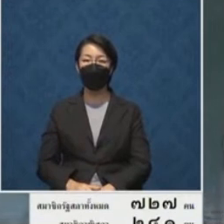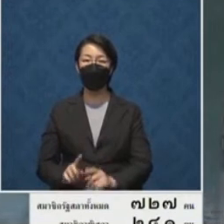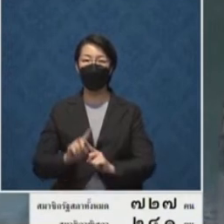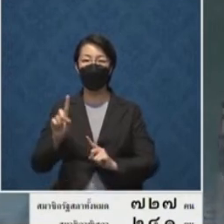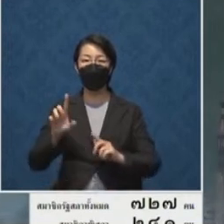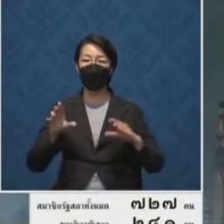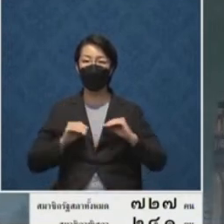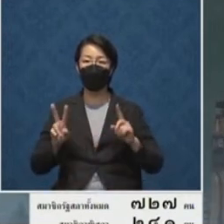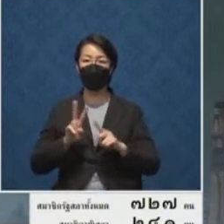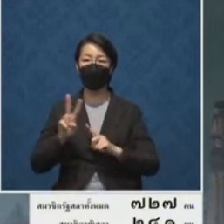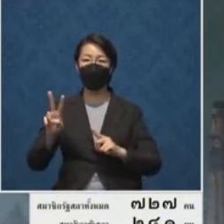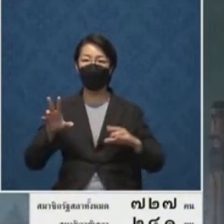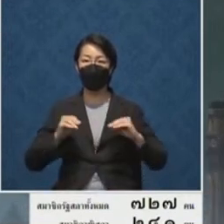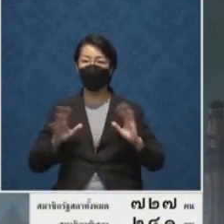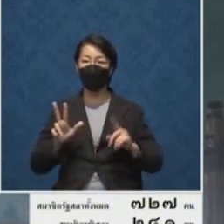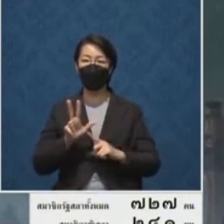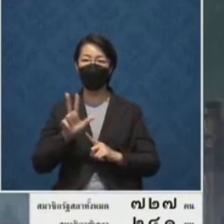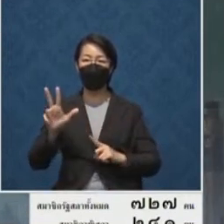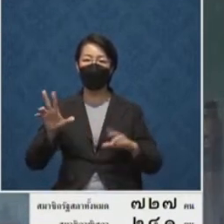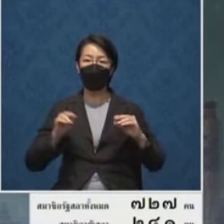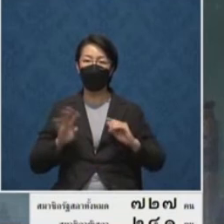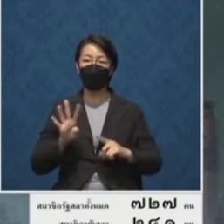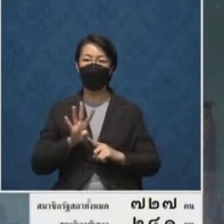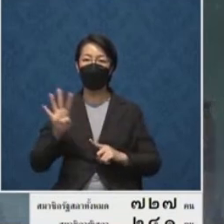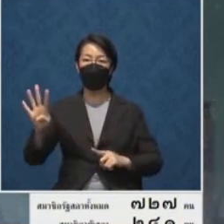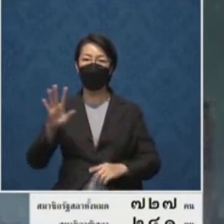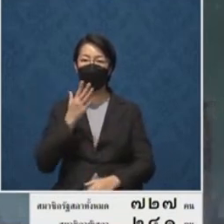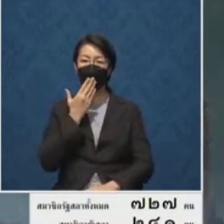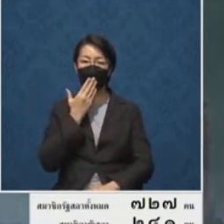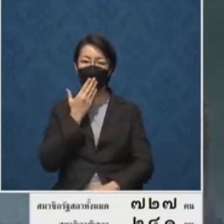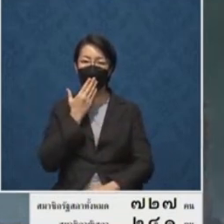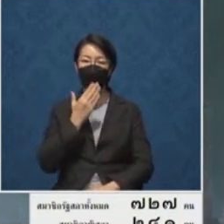1ไม่รับ2ไม่รับ3ไม่รับ4งดออกเสียง